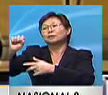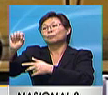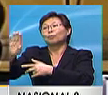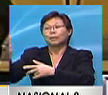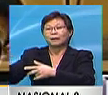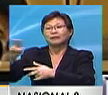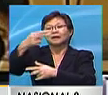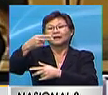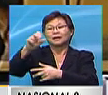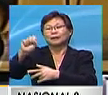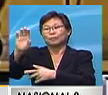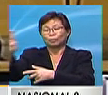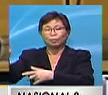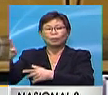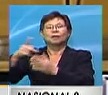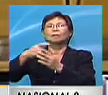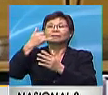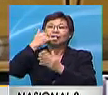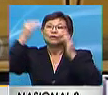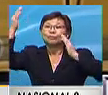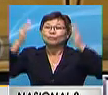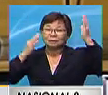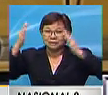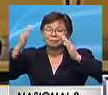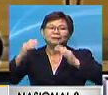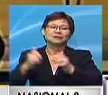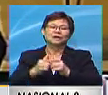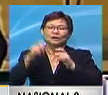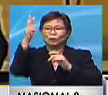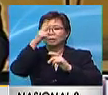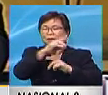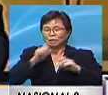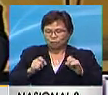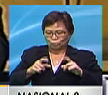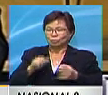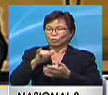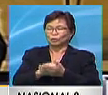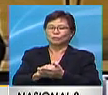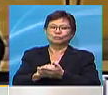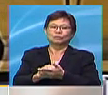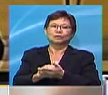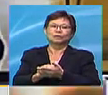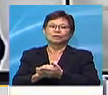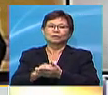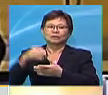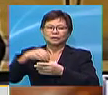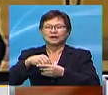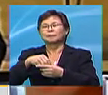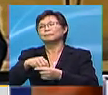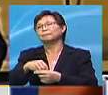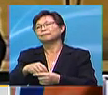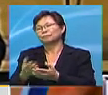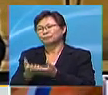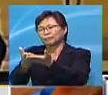telekom Malaysia berhad iitu projek usaha sama dan SW awam dan swasta iaitu public private Partnership dengan izin dalam aspek